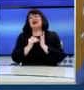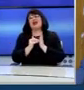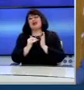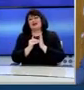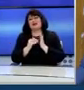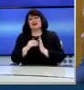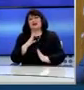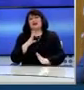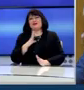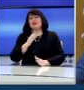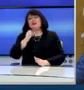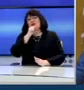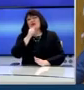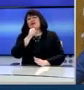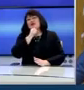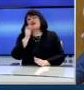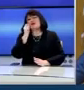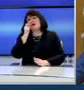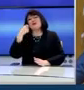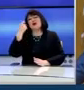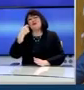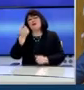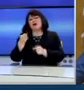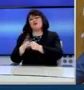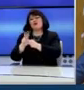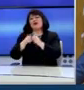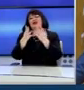τη μητέρα, τη γιαγιά, τον παππού, τον συγγενή.